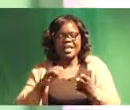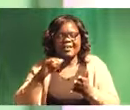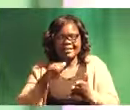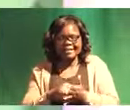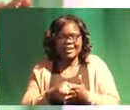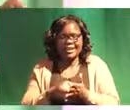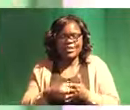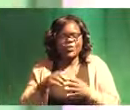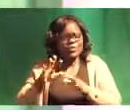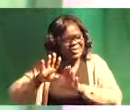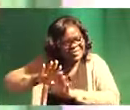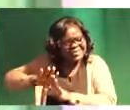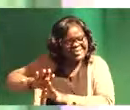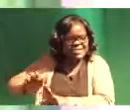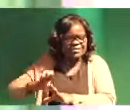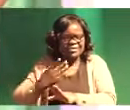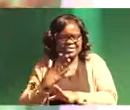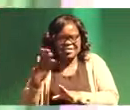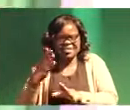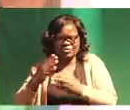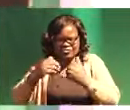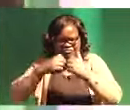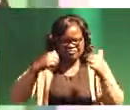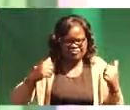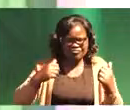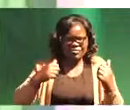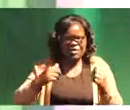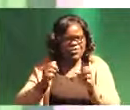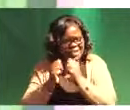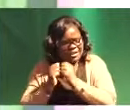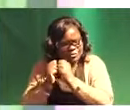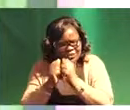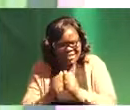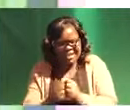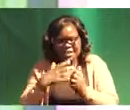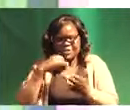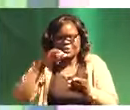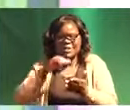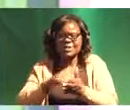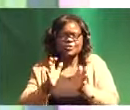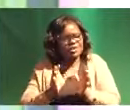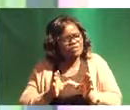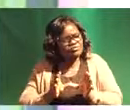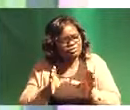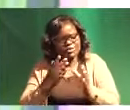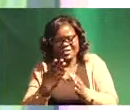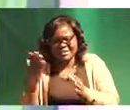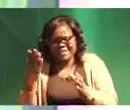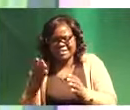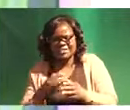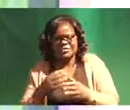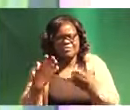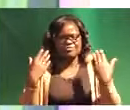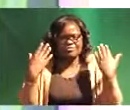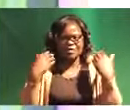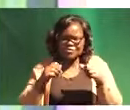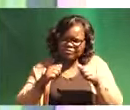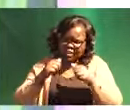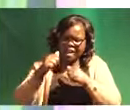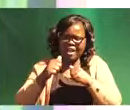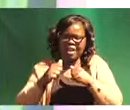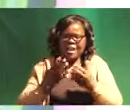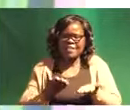kwamba tuwache mambo ya migawanyiko, tuungane, ndio tusukume mambo ya gurudumu ya Meru mbele